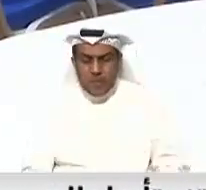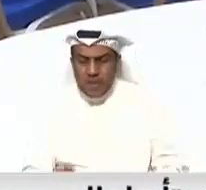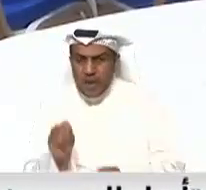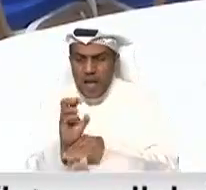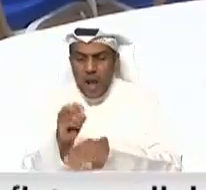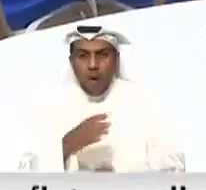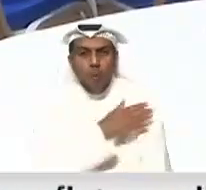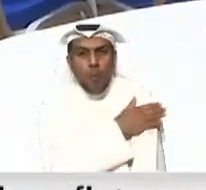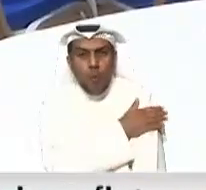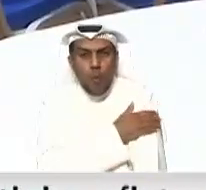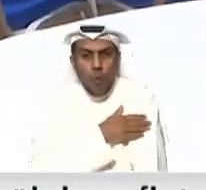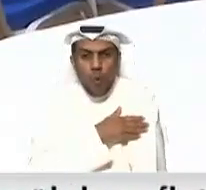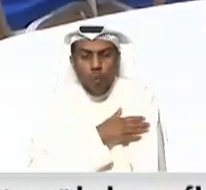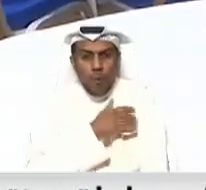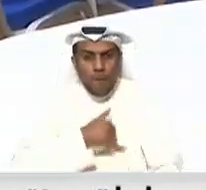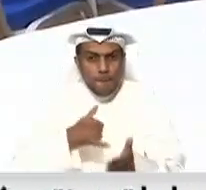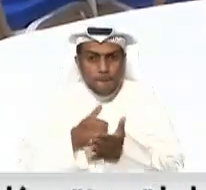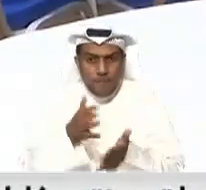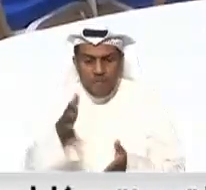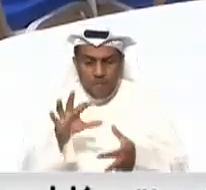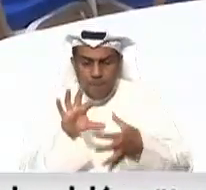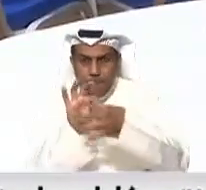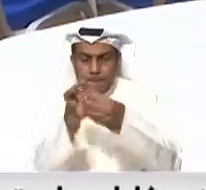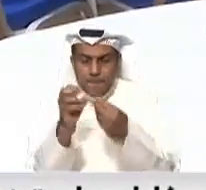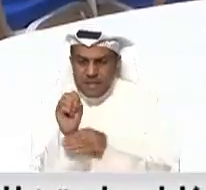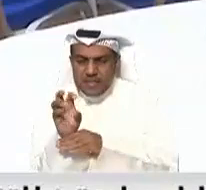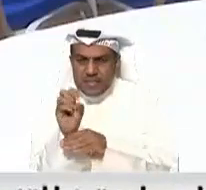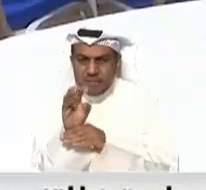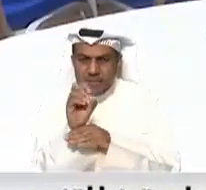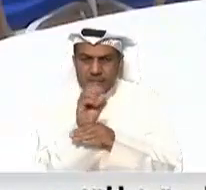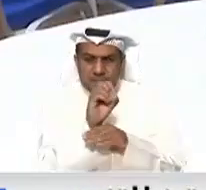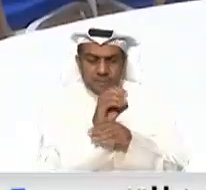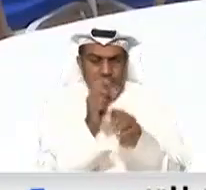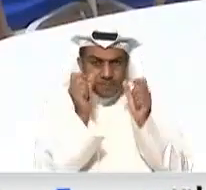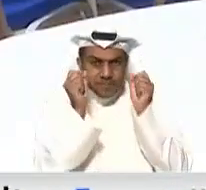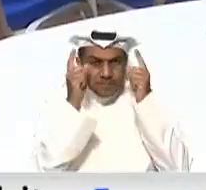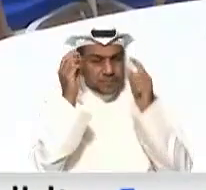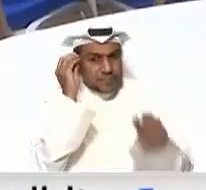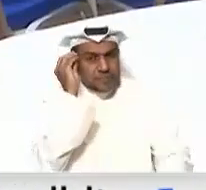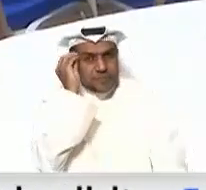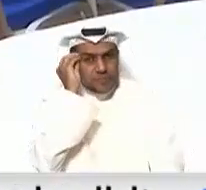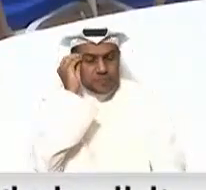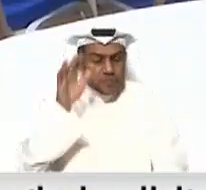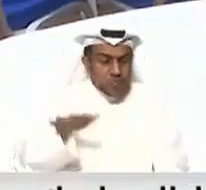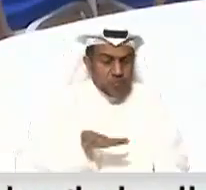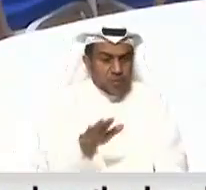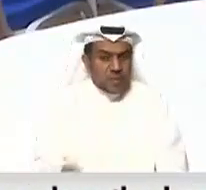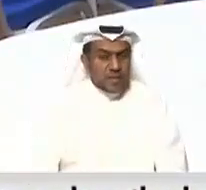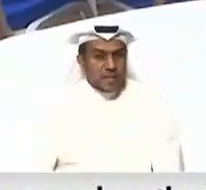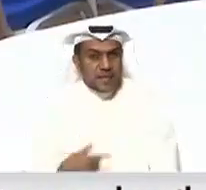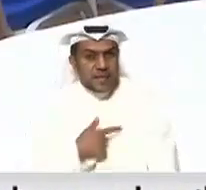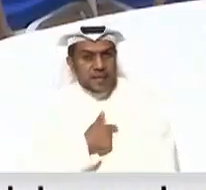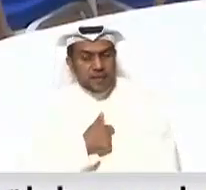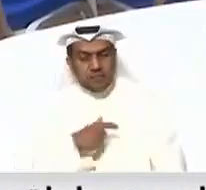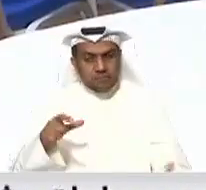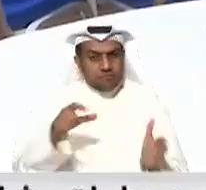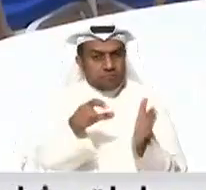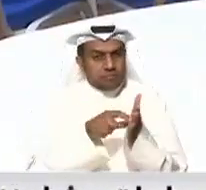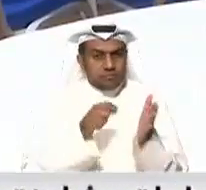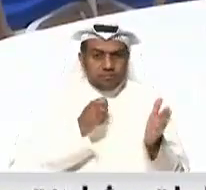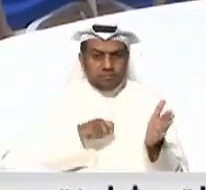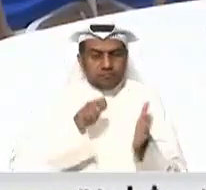في نادي هارفارد الكويت شنو الإجراءات اللي يقدرون يتبعونها فيما يخص تسجيلهم لبراءات الاختراع،